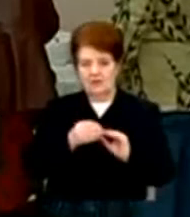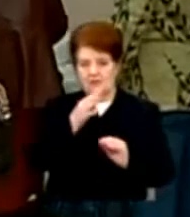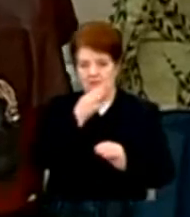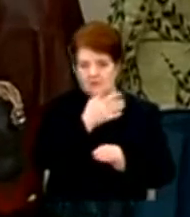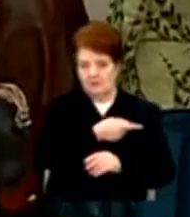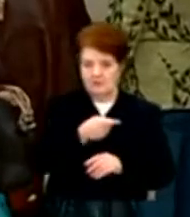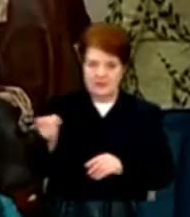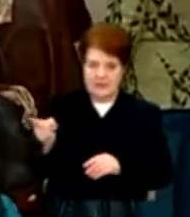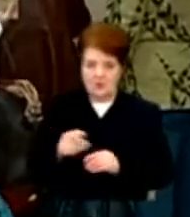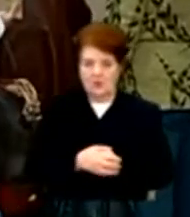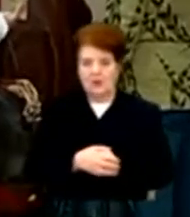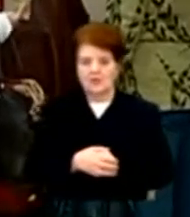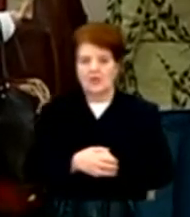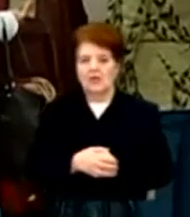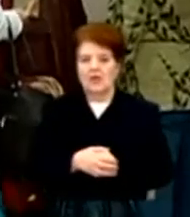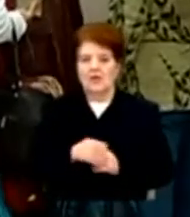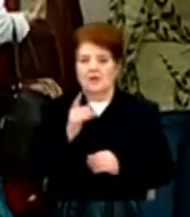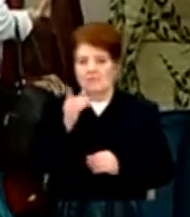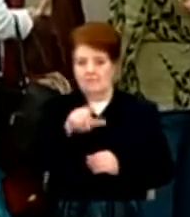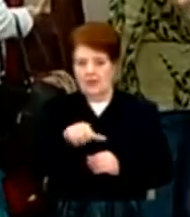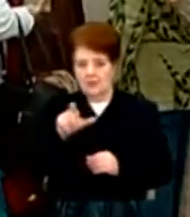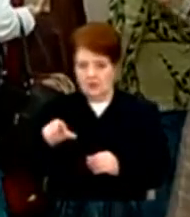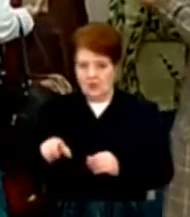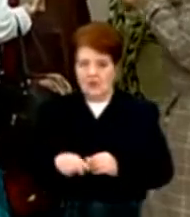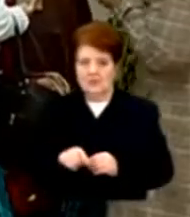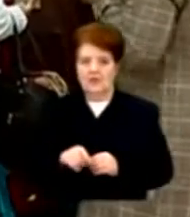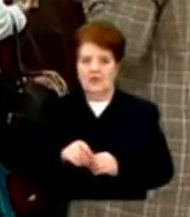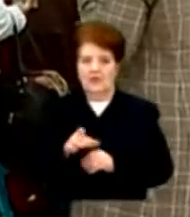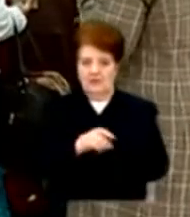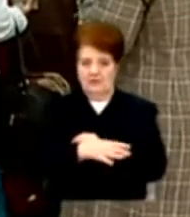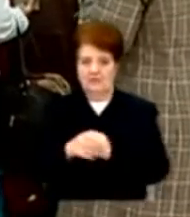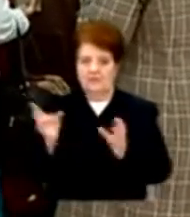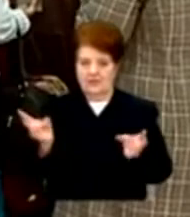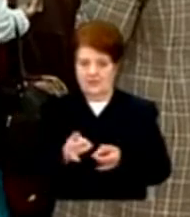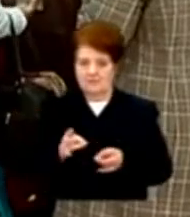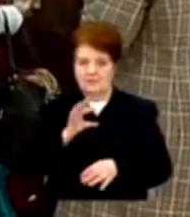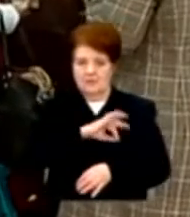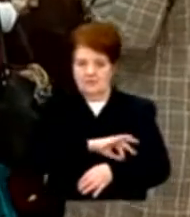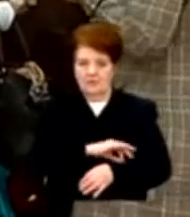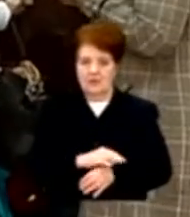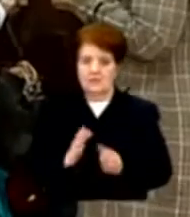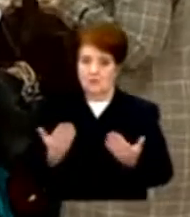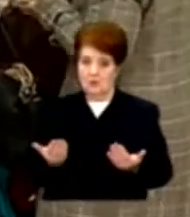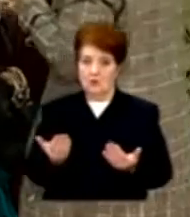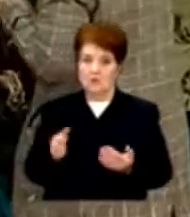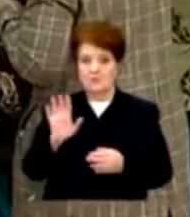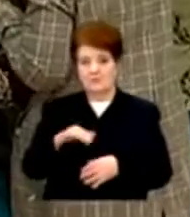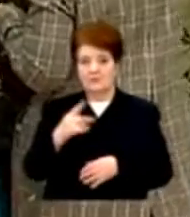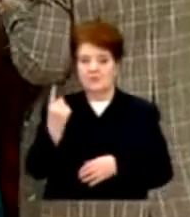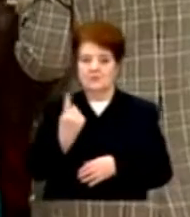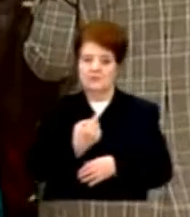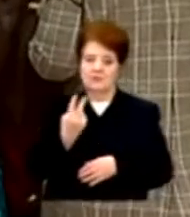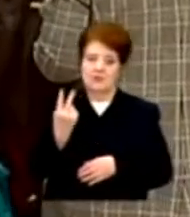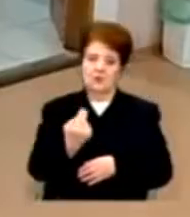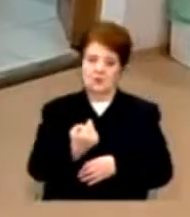mai îndelungat, astfel ca persoanele beneficiare să poată să le folosească nu doar acum, dar și peste o săptămână, două,